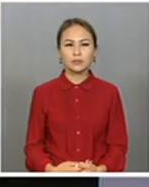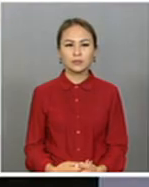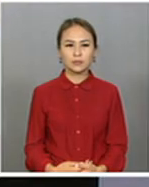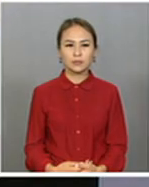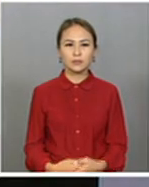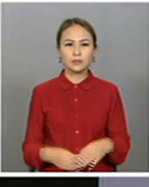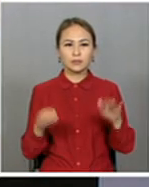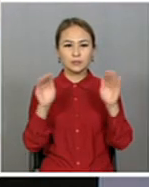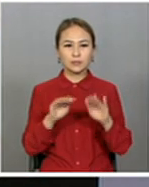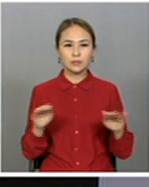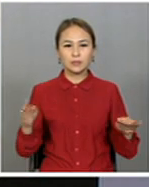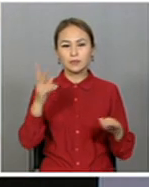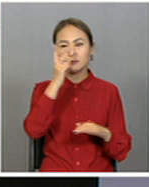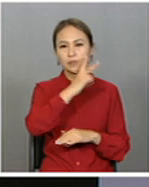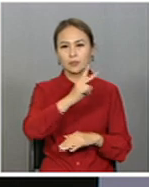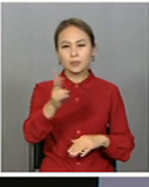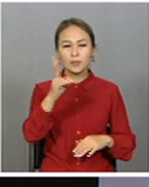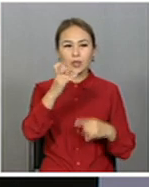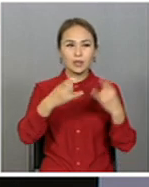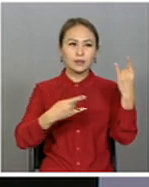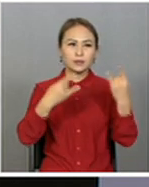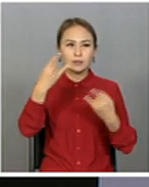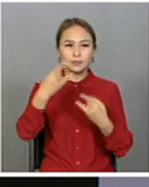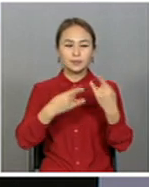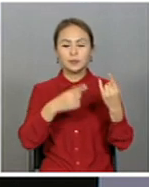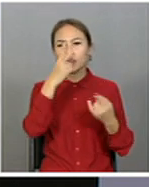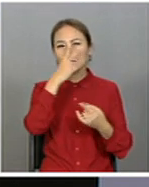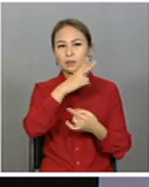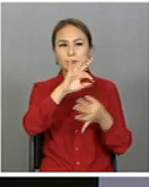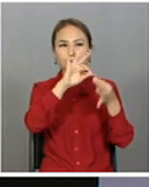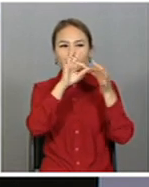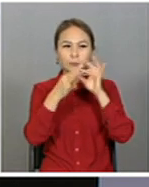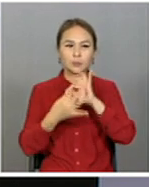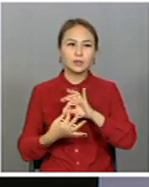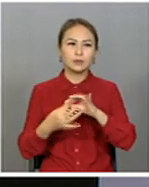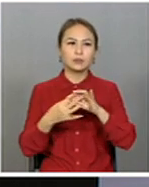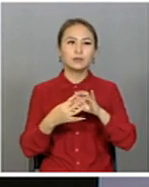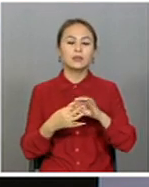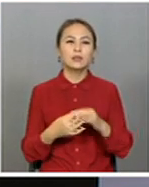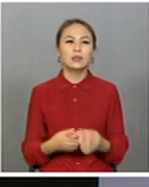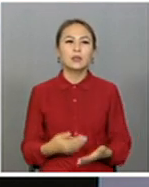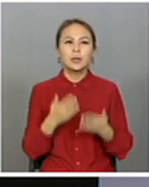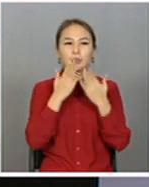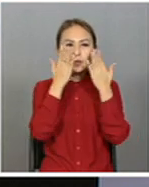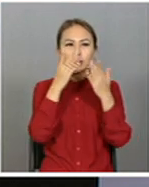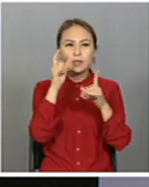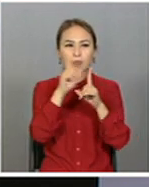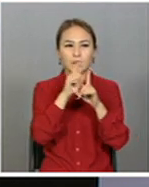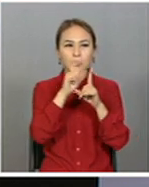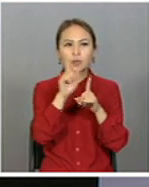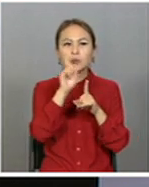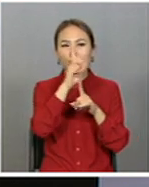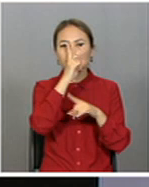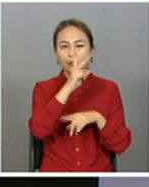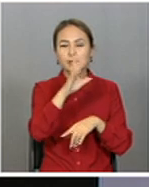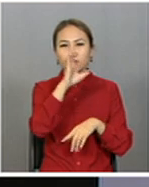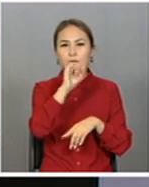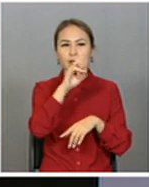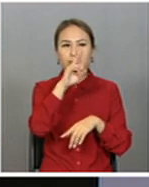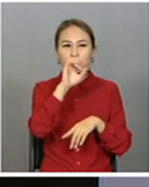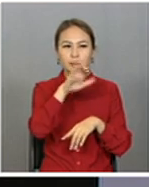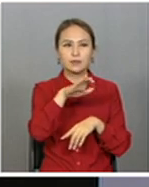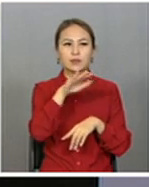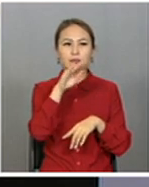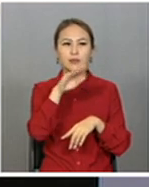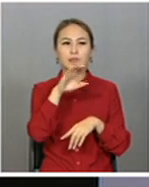Ребята, посмотрите внимательно на экран, рассмотрите картинки и прочитайте слова. Что видит Санат